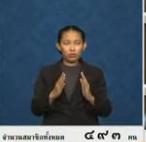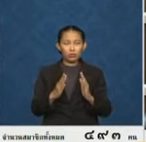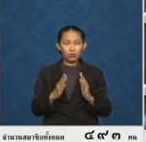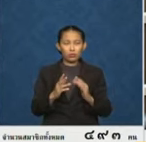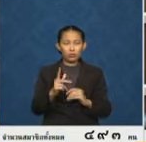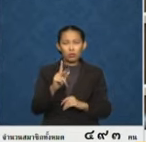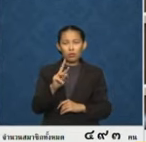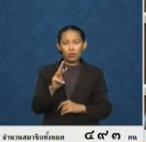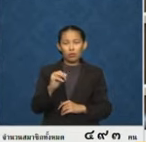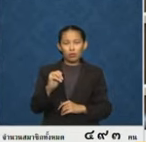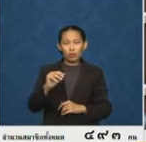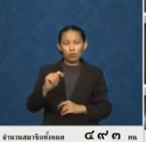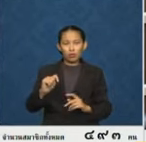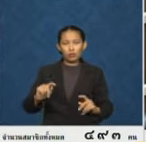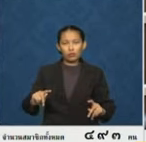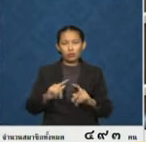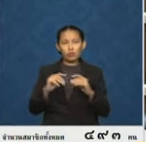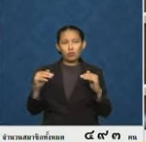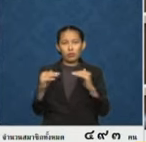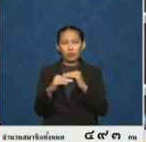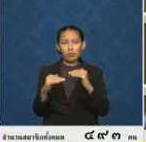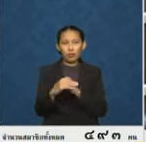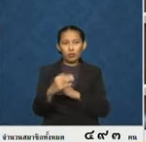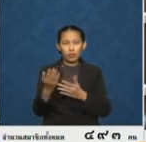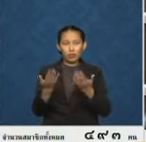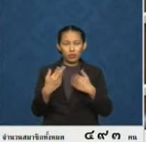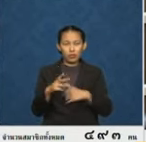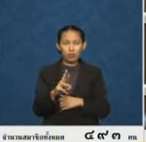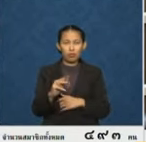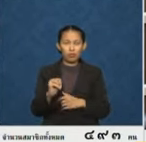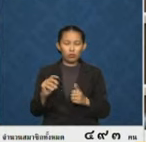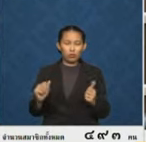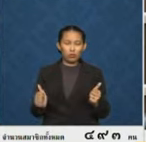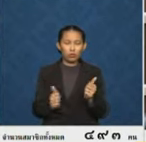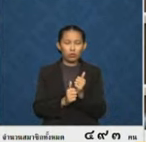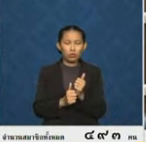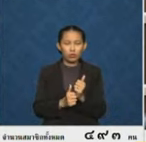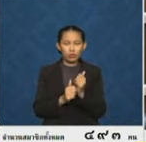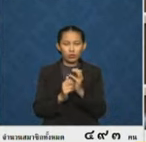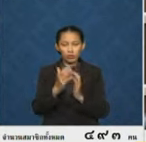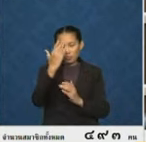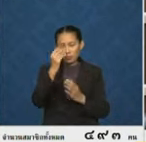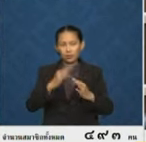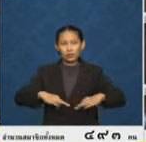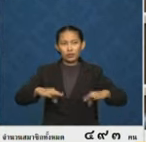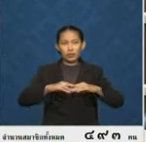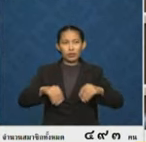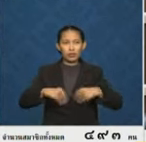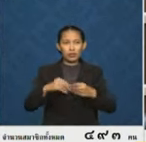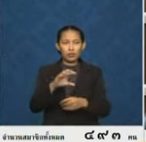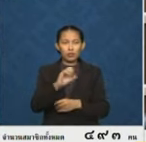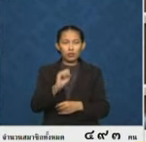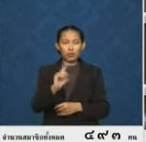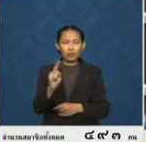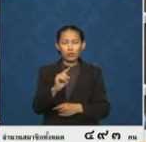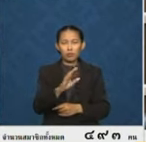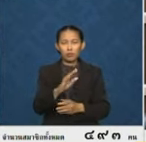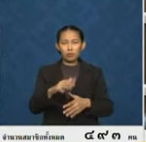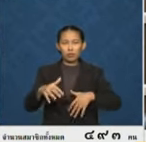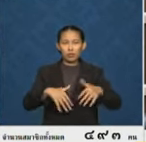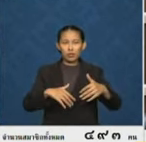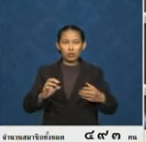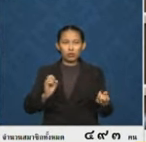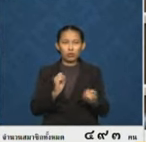รัฐมนตรีว่าการกระทรวงคมนาคมและท่านรัฐมนตรีช่วยอีก 2ท่านที่ให้ความสำคัญของสสที่นำความเดือดร้อนของพี่น้อง